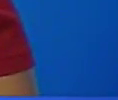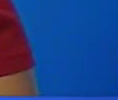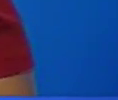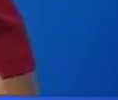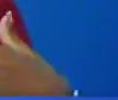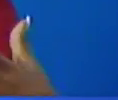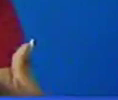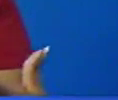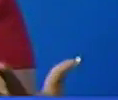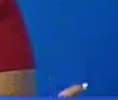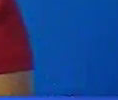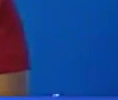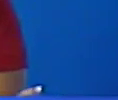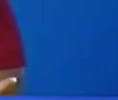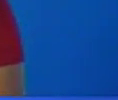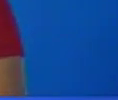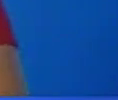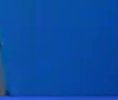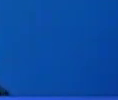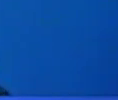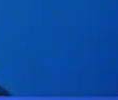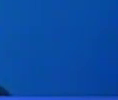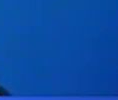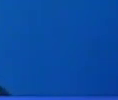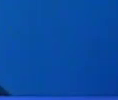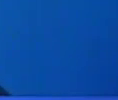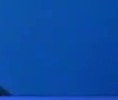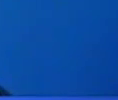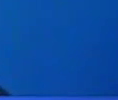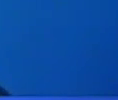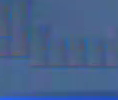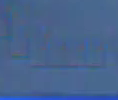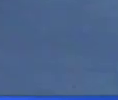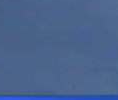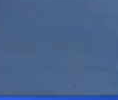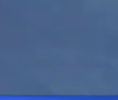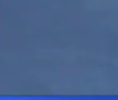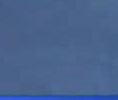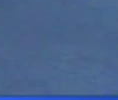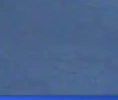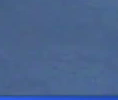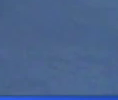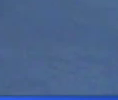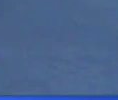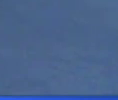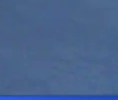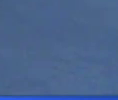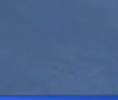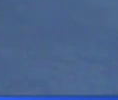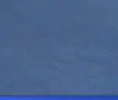mikononi mwa watu ambao walikuwa jamaa zako. Kabisa. Tueleze kisa chako. Okay, kisa changu